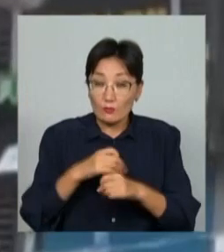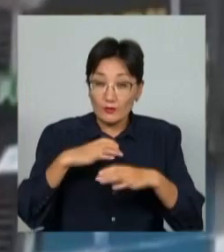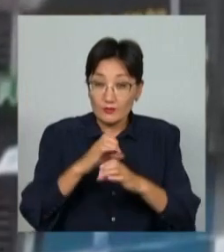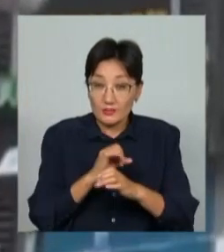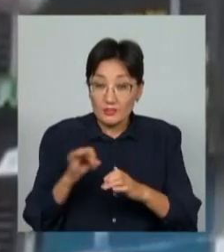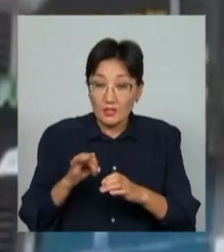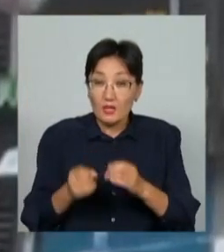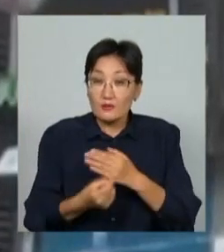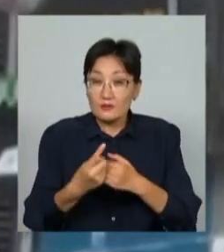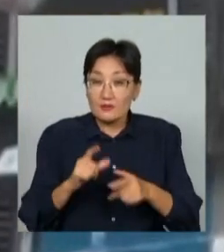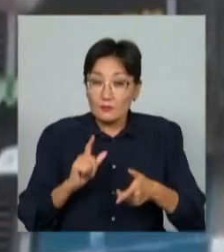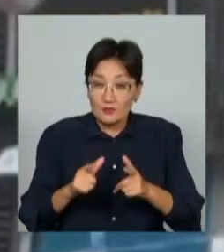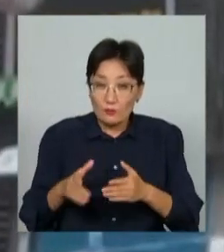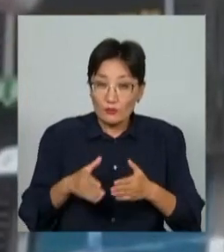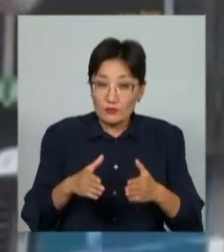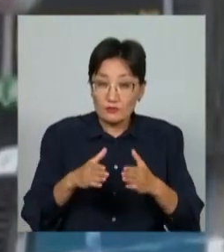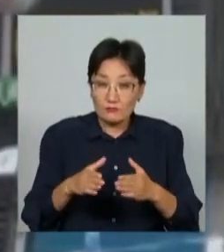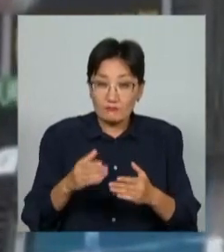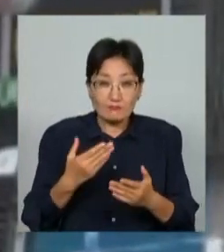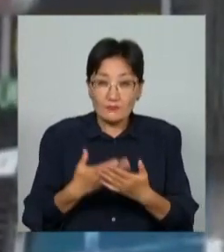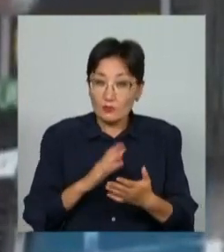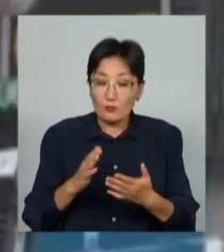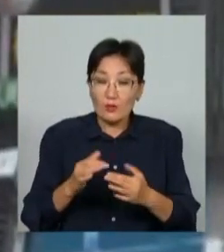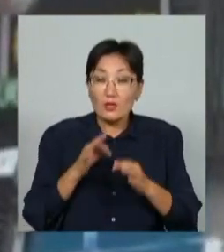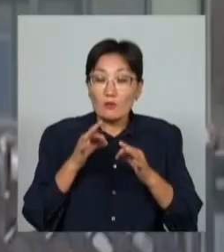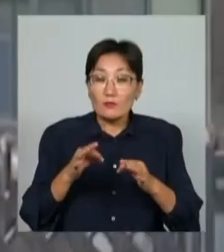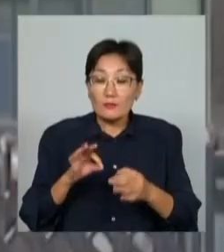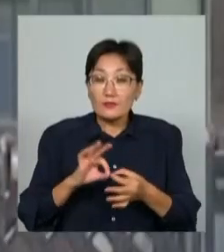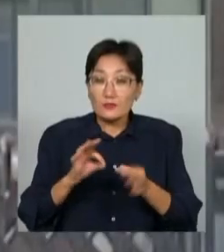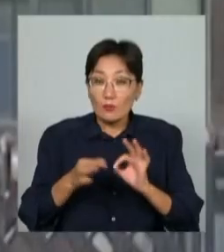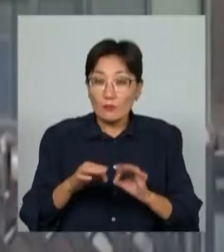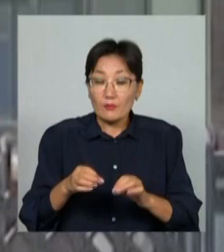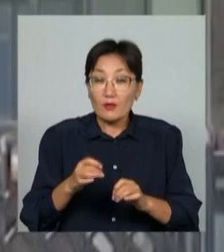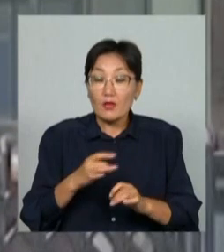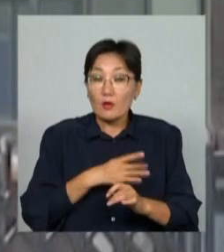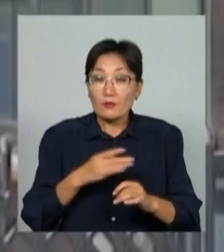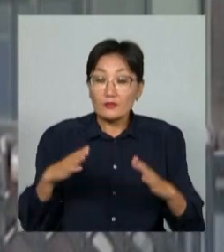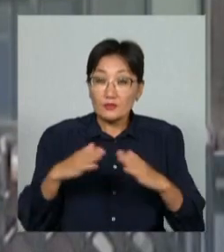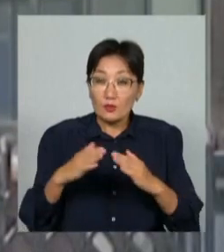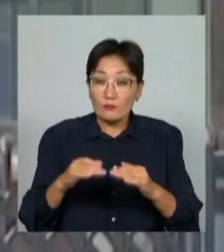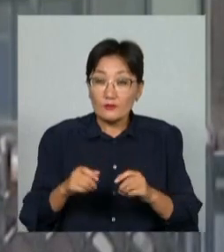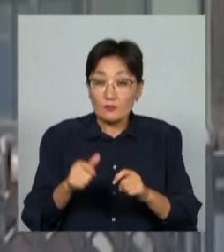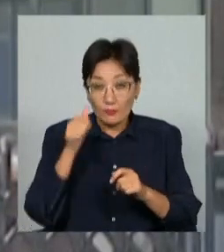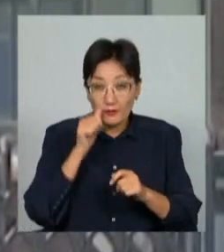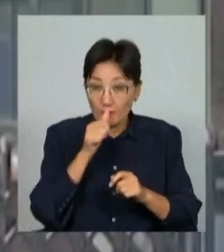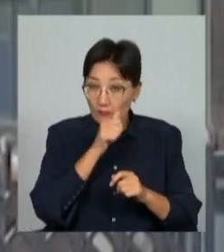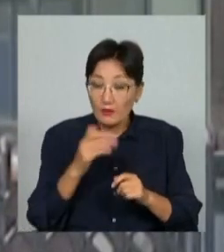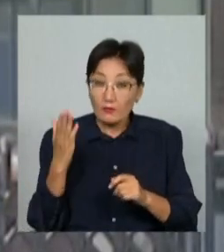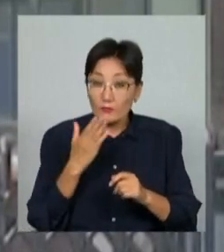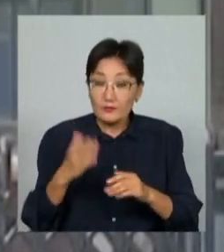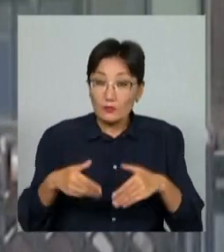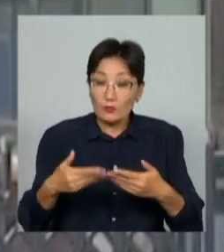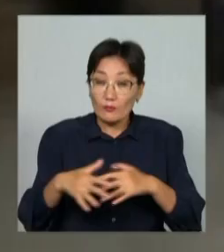лаборатории или же возник естественным путем, не указано. По словам пресс-секретаря Белого дома Джен Псаки, рассекреченную версию доклада